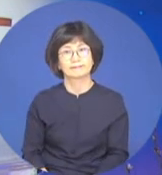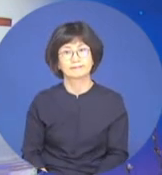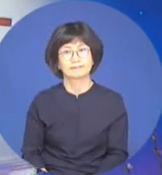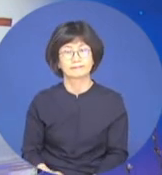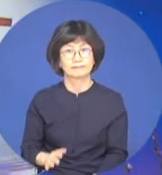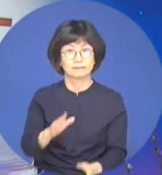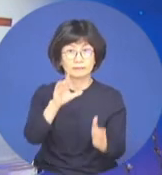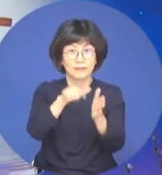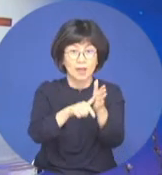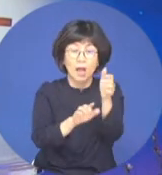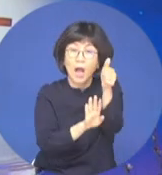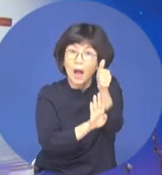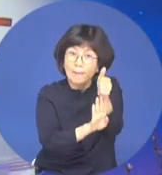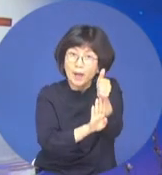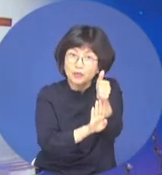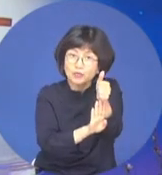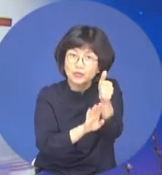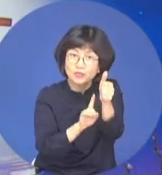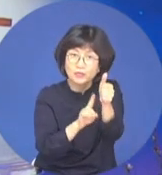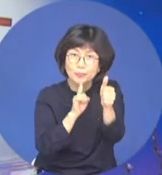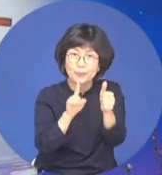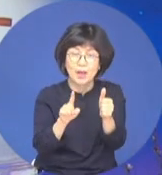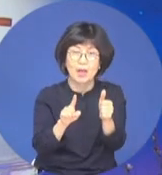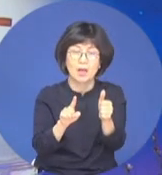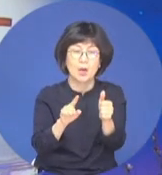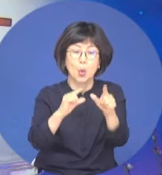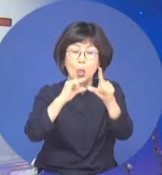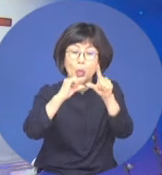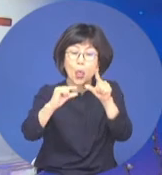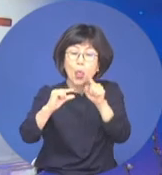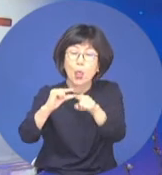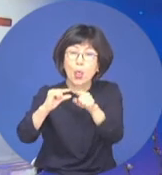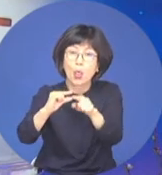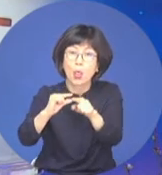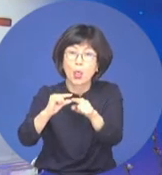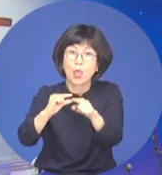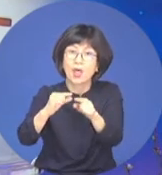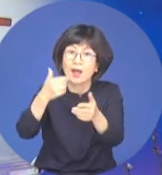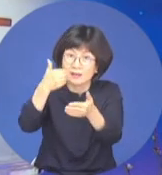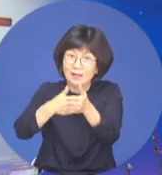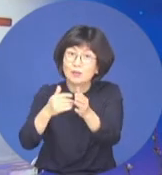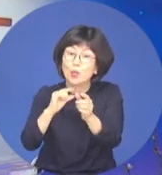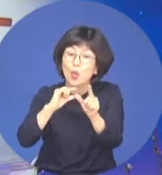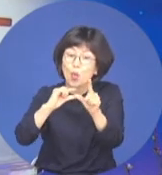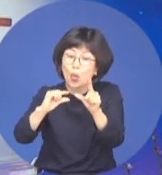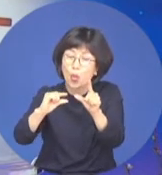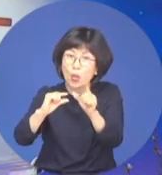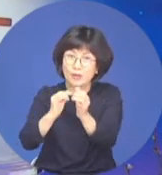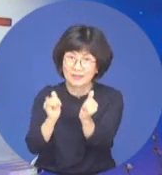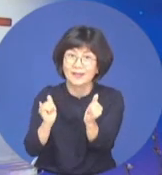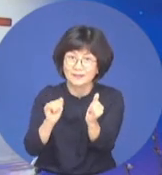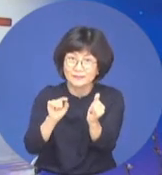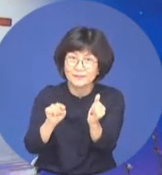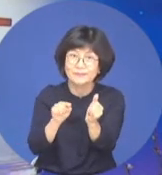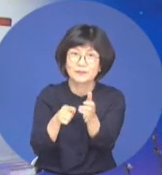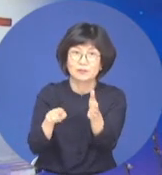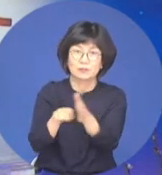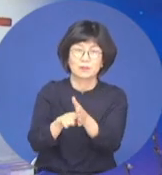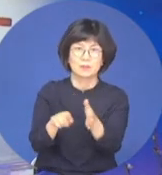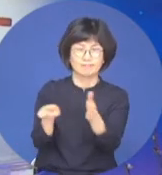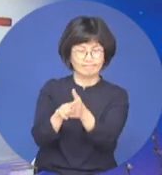하박국과 하박국이 대변하고 있는 소수의 남은 자들, 창조적인 그런 사람들, 신앙으로